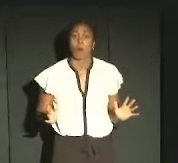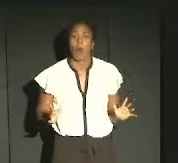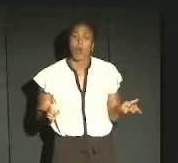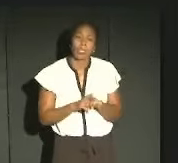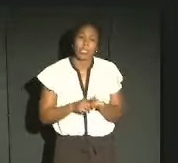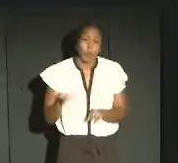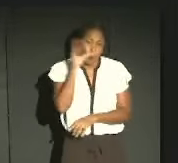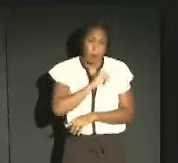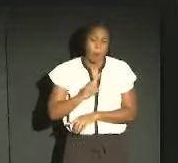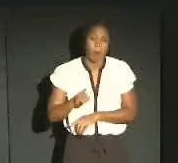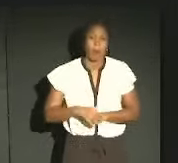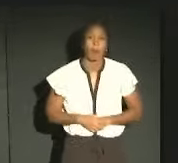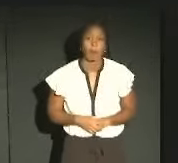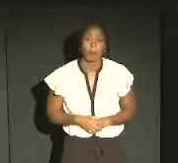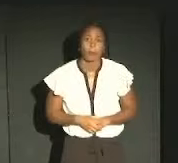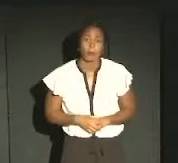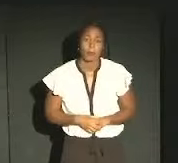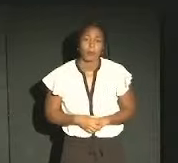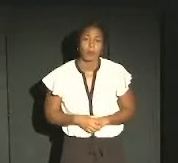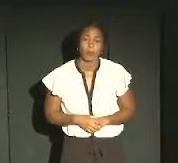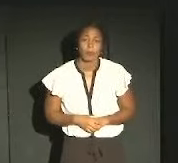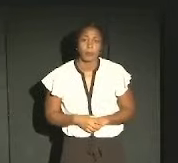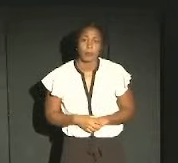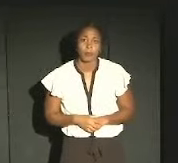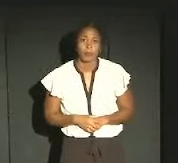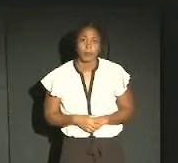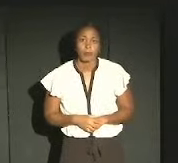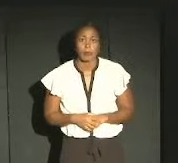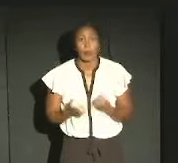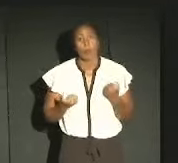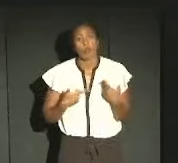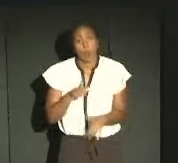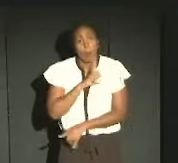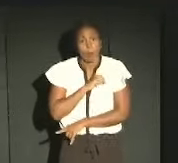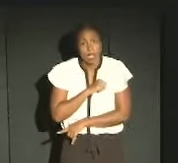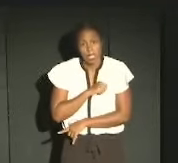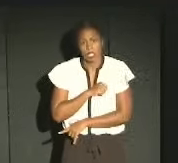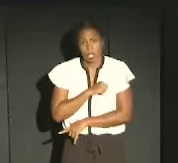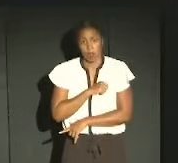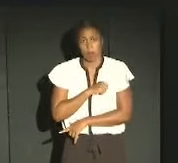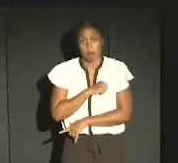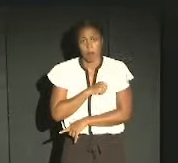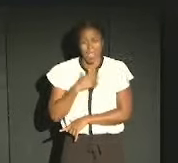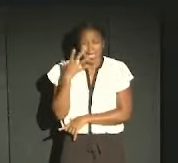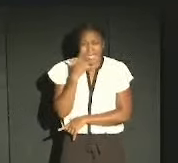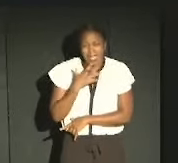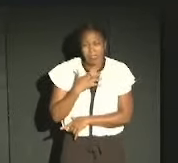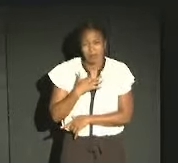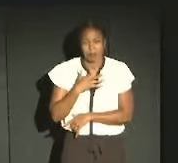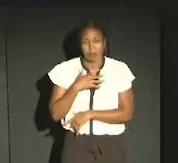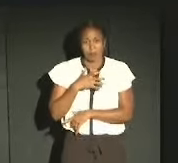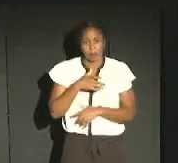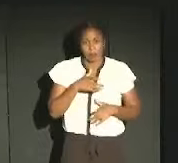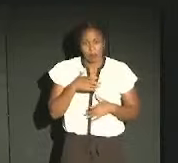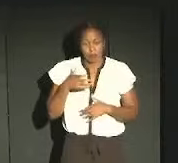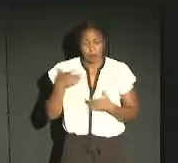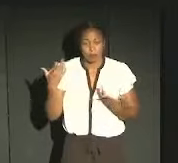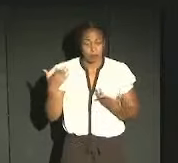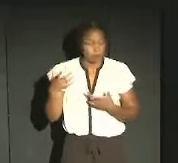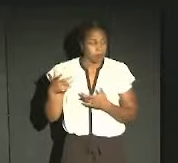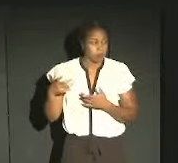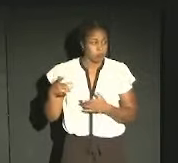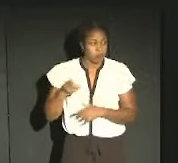n'avons pas oublié que directement sont rentrés des policiers qui ont gazé et soignant et patients dans le CHU de